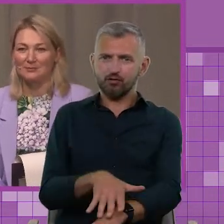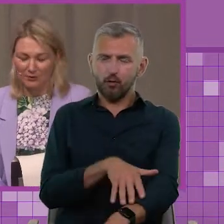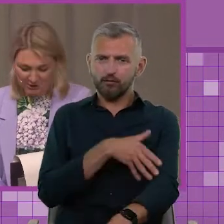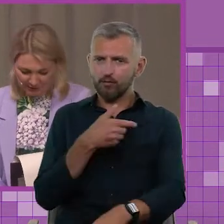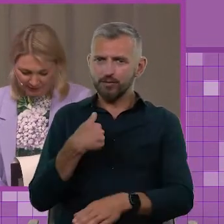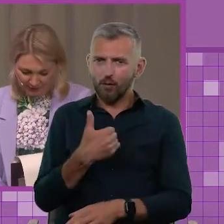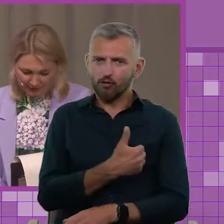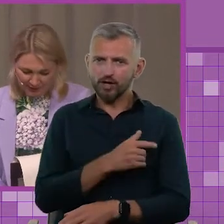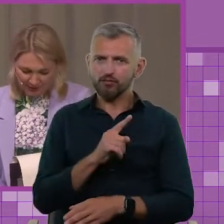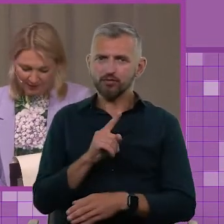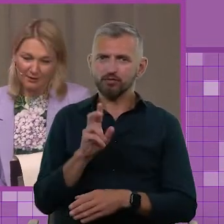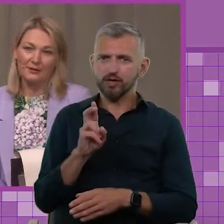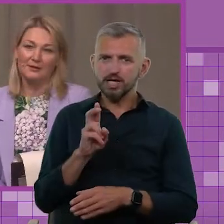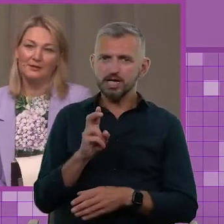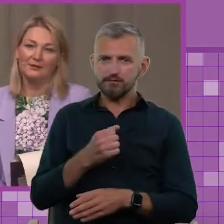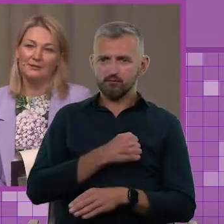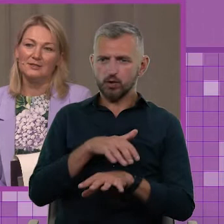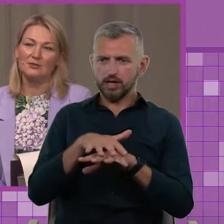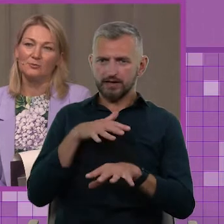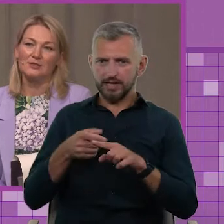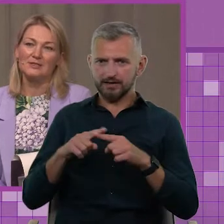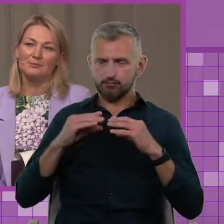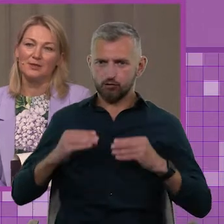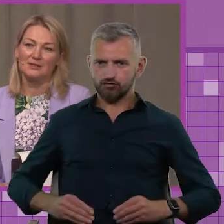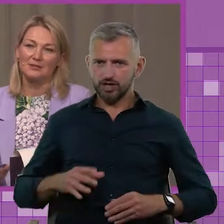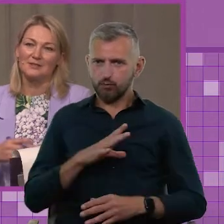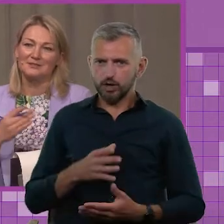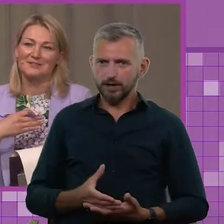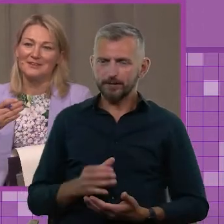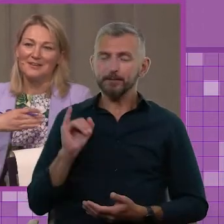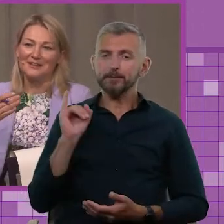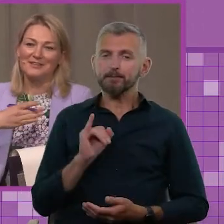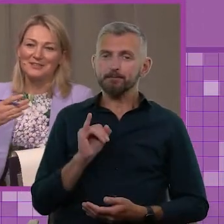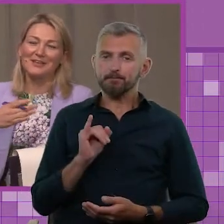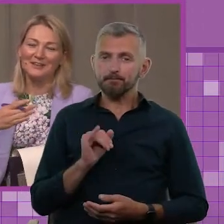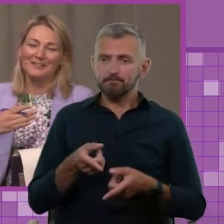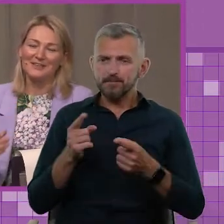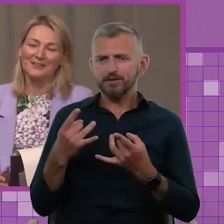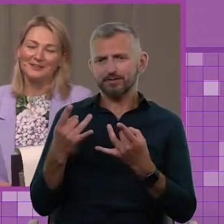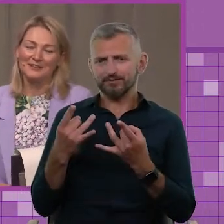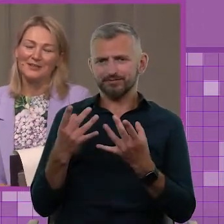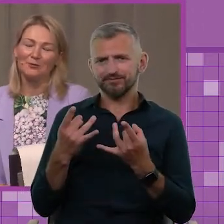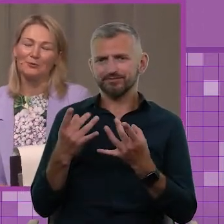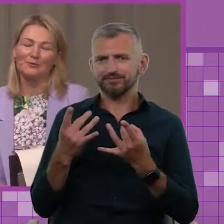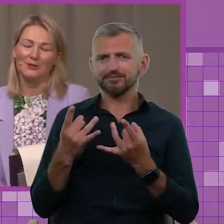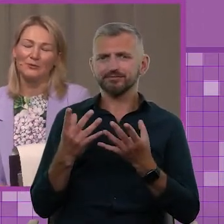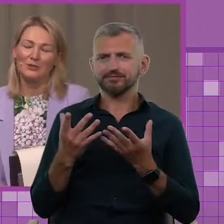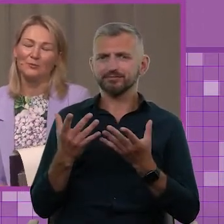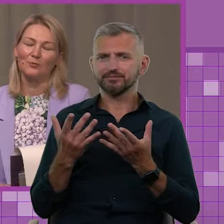ми хотіли би, щоб вже в Збройних силах ці бронежилети були. І дійсно, поділіться, будь ласка,